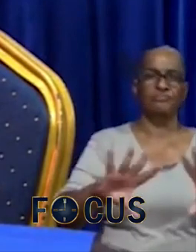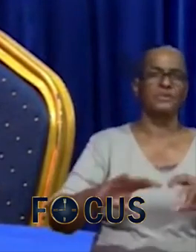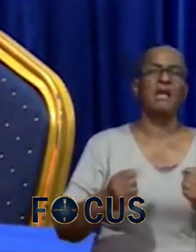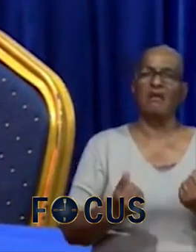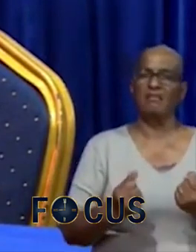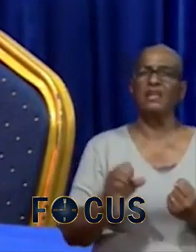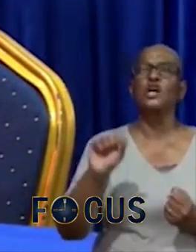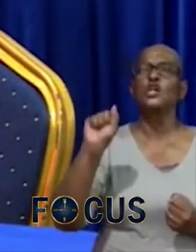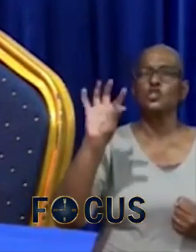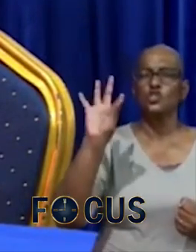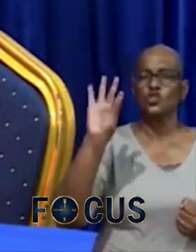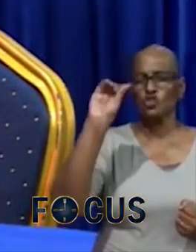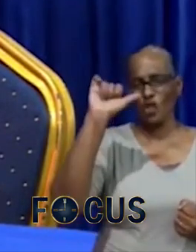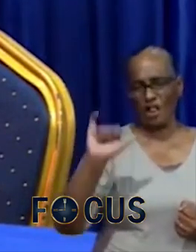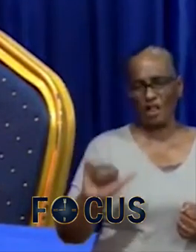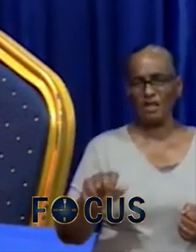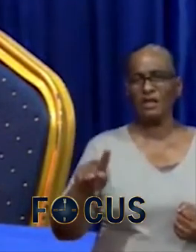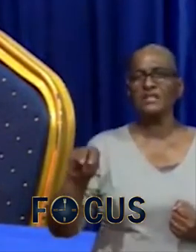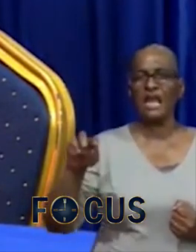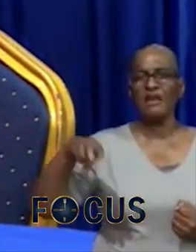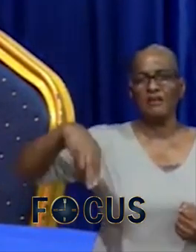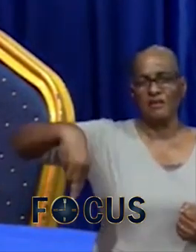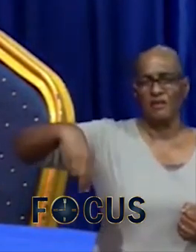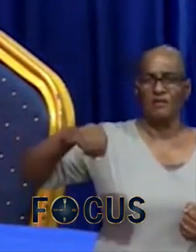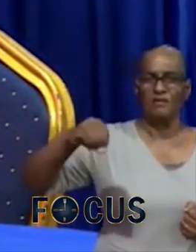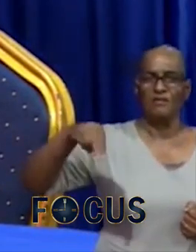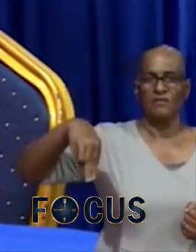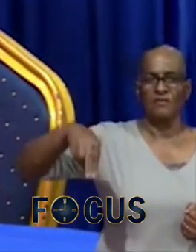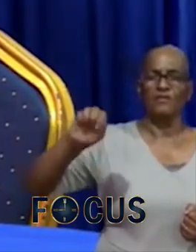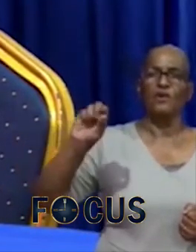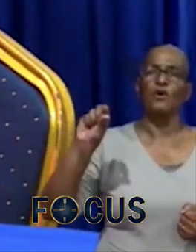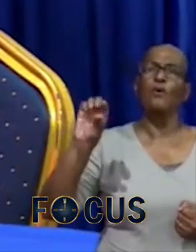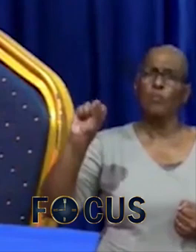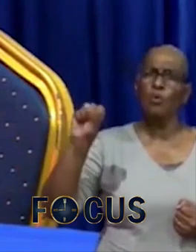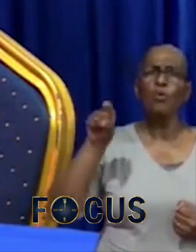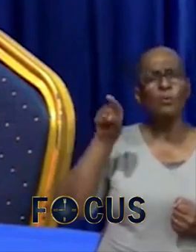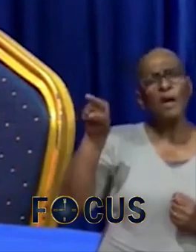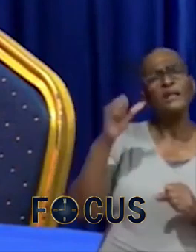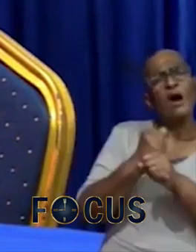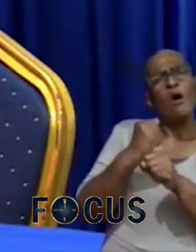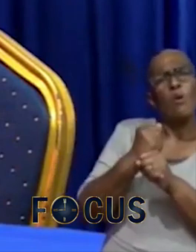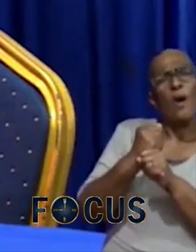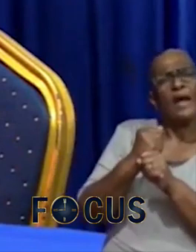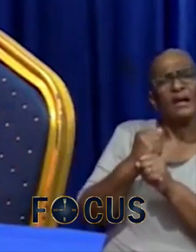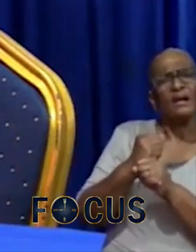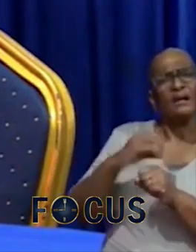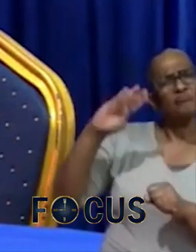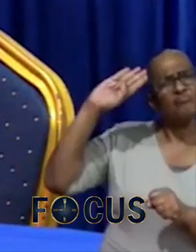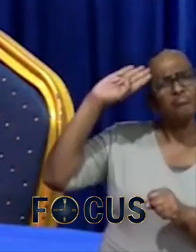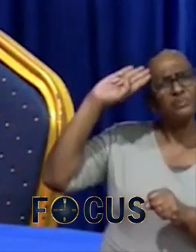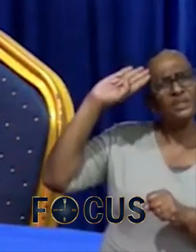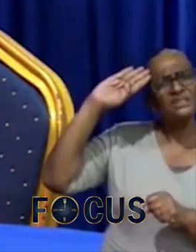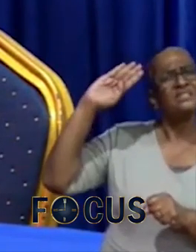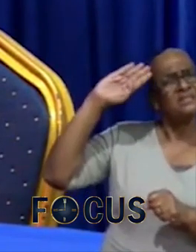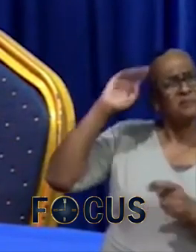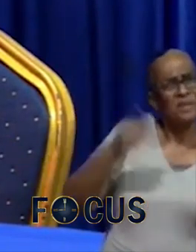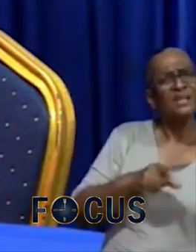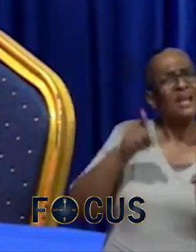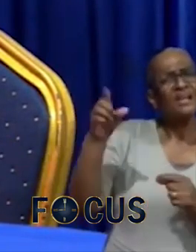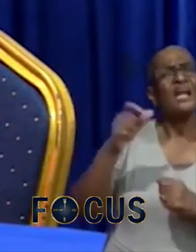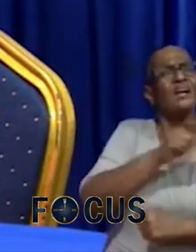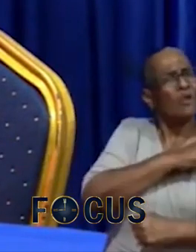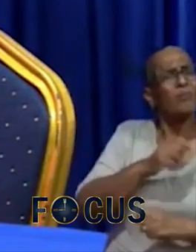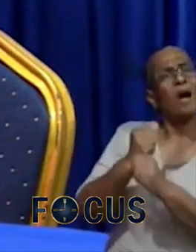stalkers even die daar tekeer zijn gegaan. Die gewetsdienaren. Die gewoon hun werk doen. En het geeft alleen maar aan